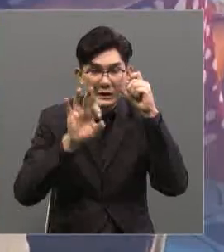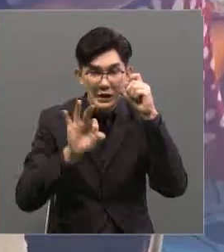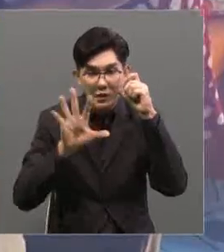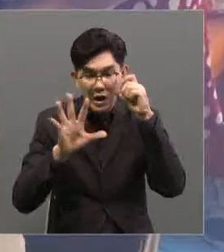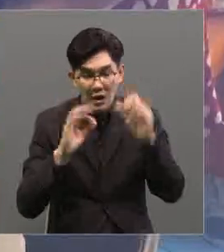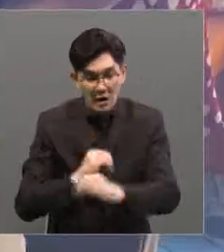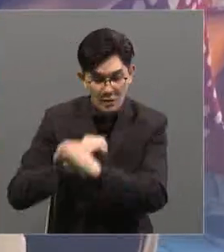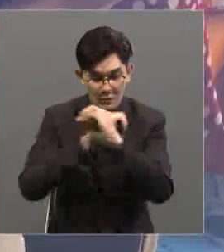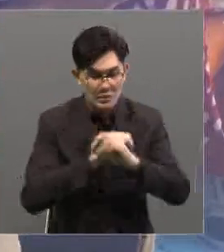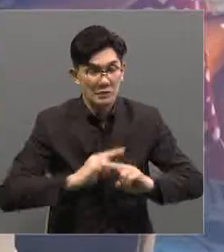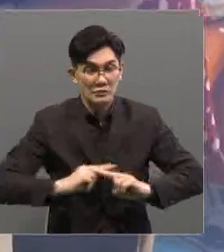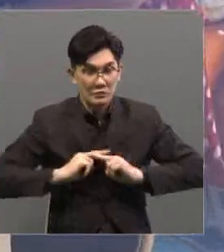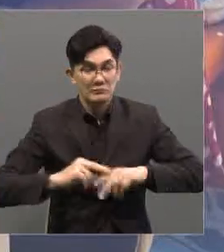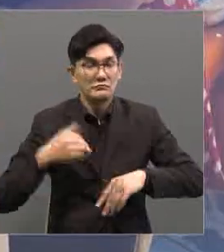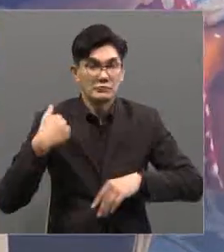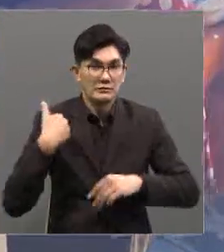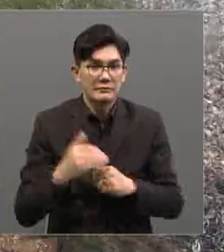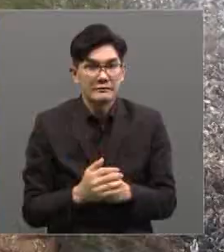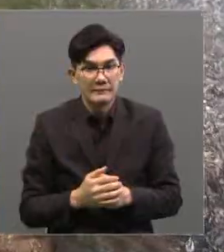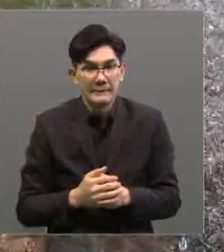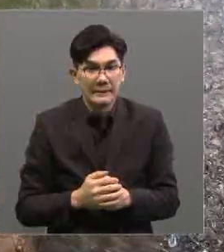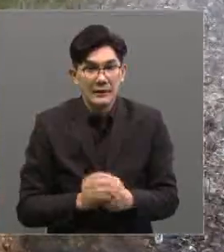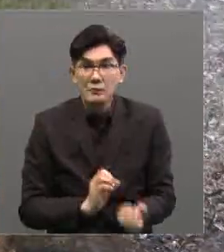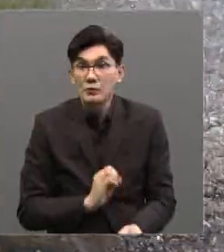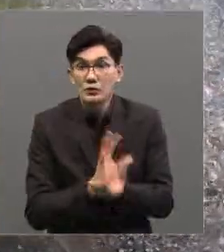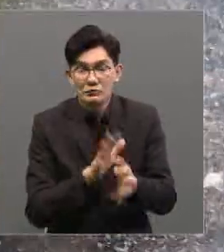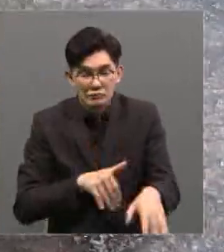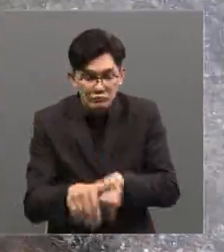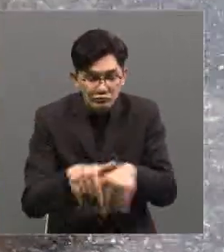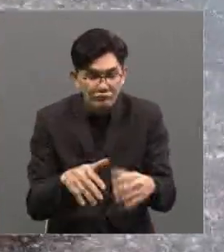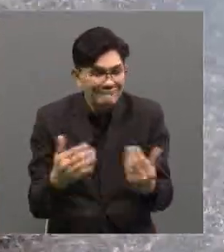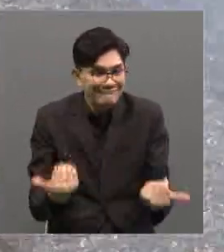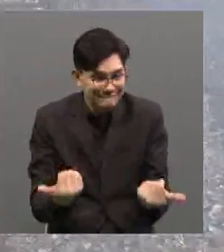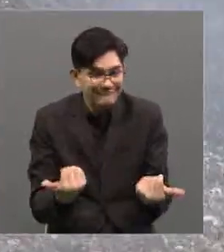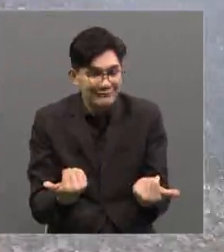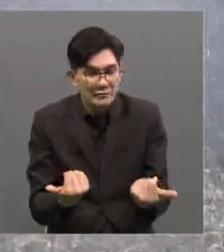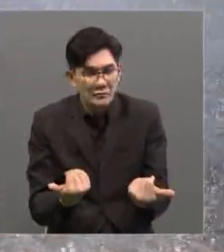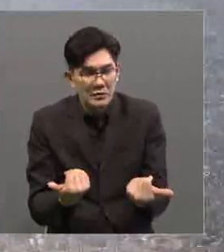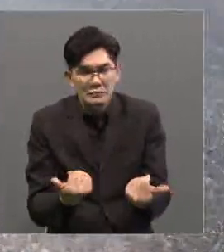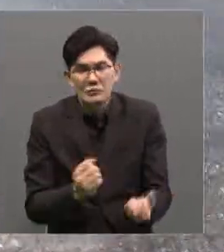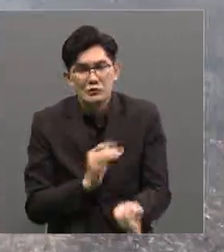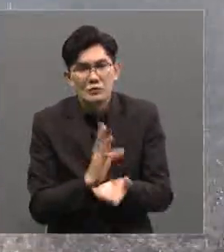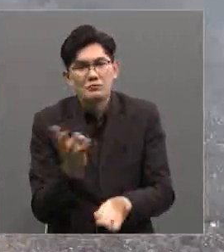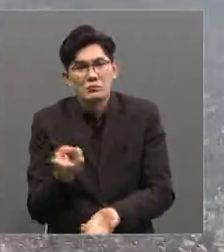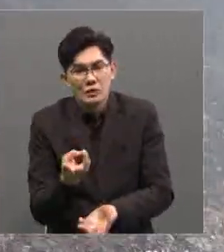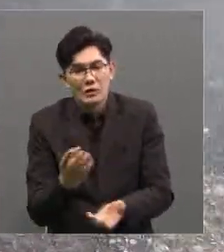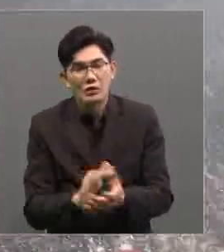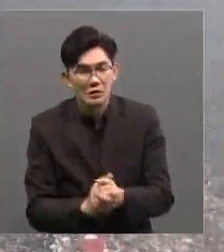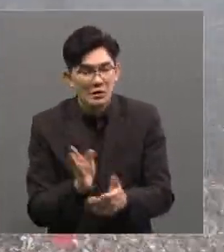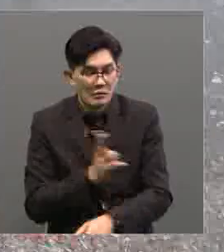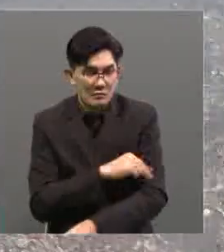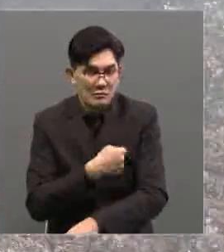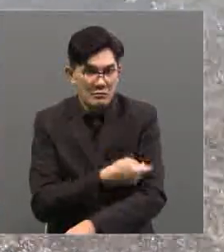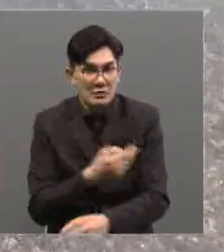เพื่อป้องกันตนเองในระหว่างการเข้าไปดับเพลิงส่วนผลกระทบกับประชาชนขณะนี้เริ่มที่จะเบาบางลงแล้วแต่ว่าทางเจ้าหน้าที่สาธาร